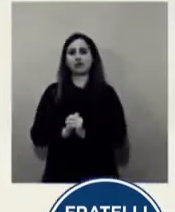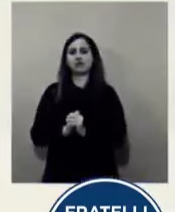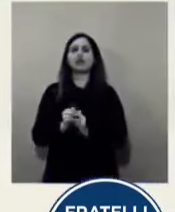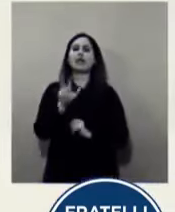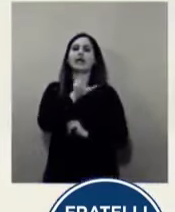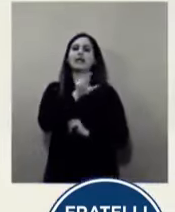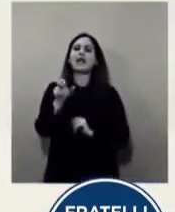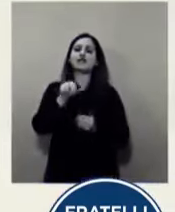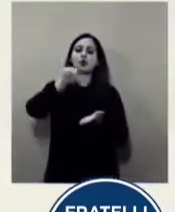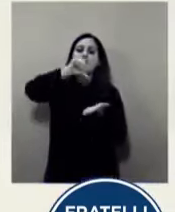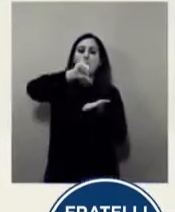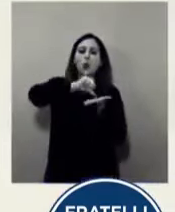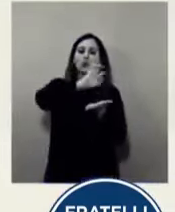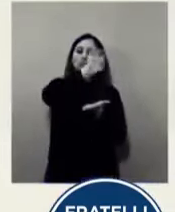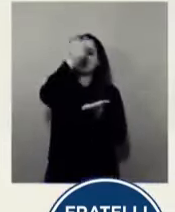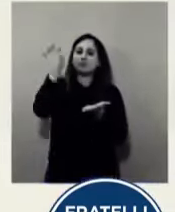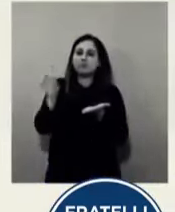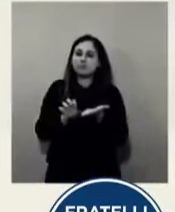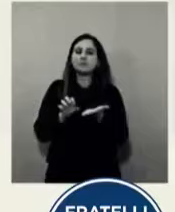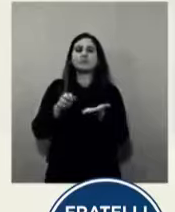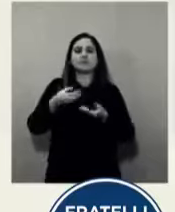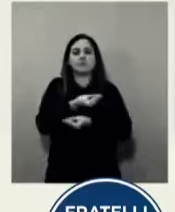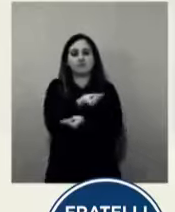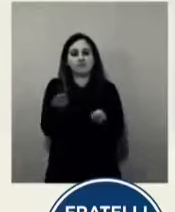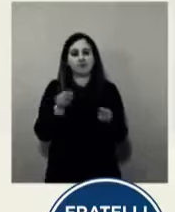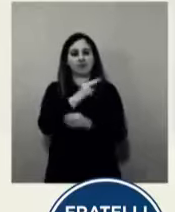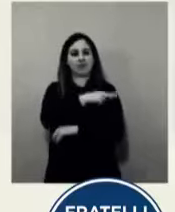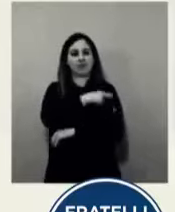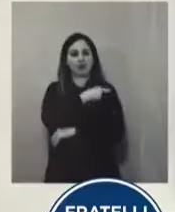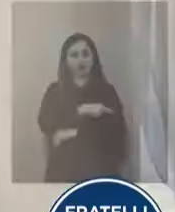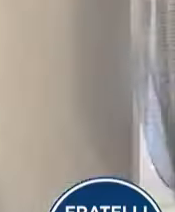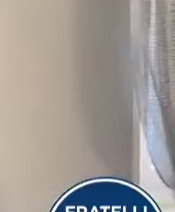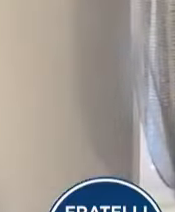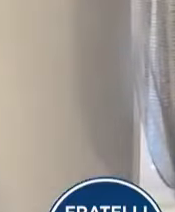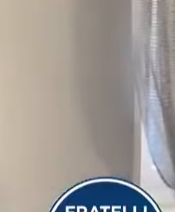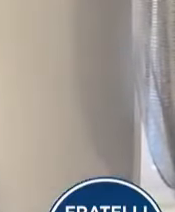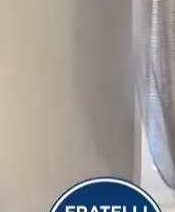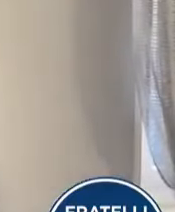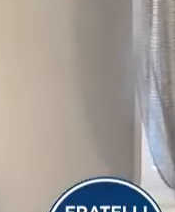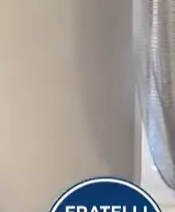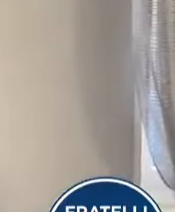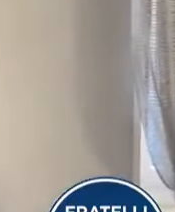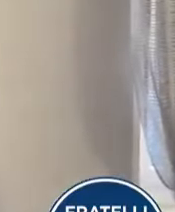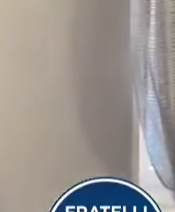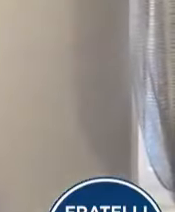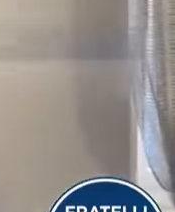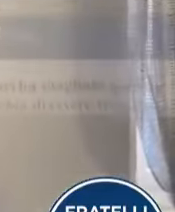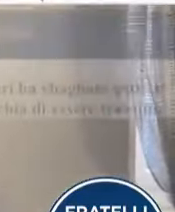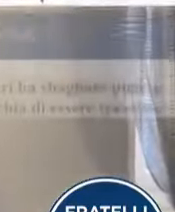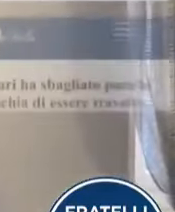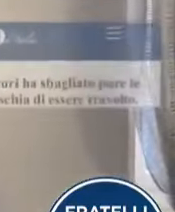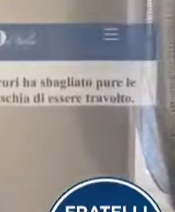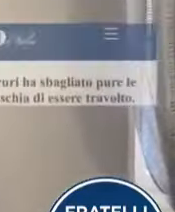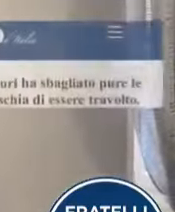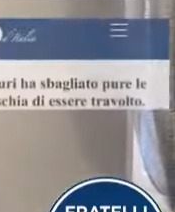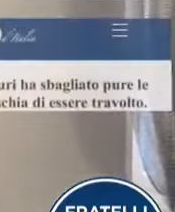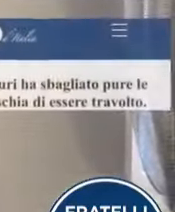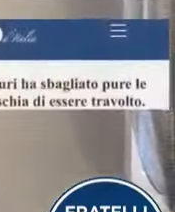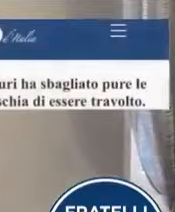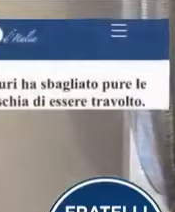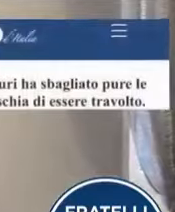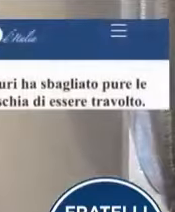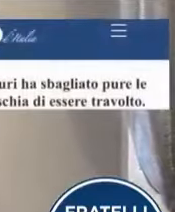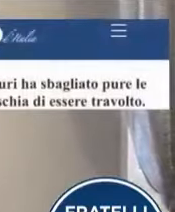di somministrazione all'inizio e 1500 nella fase di massa. Ma arriviamo ai nostri giorni. Decine e decine di migliaia di